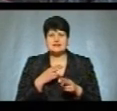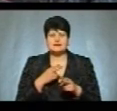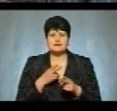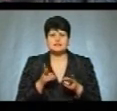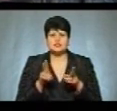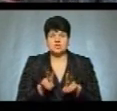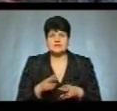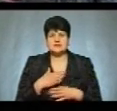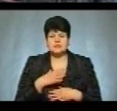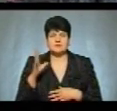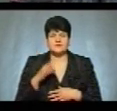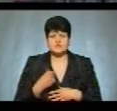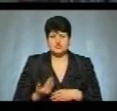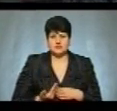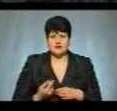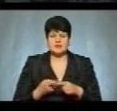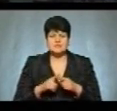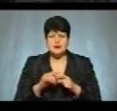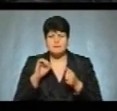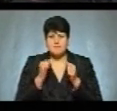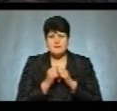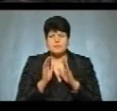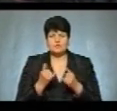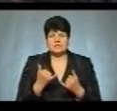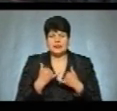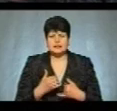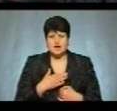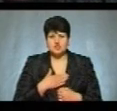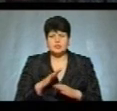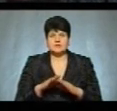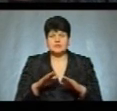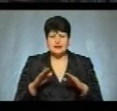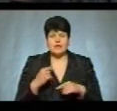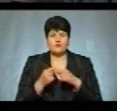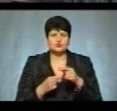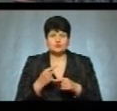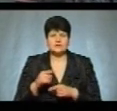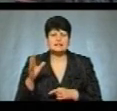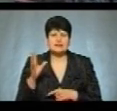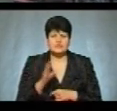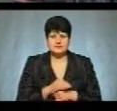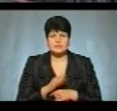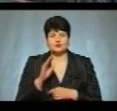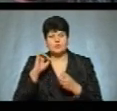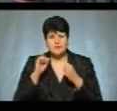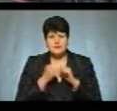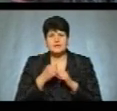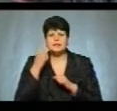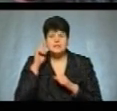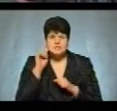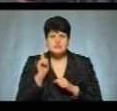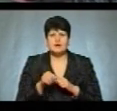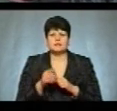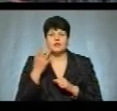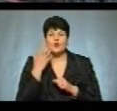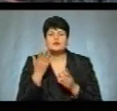нами на ціле життя. Це пам'ять буде і для наших дітей, для онуків, і для всіх. Будуть пам'ятати і знати,